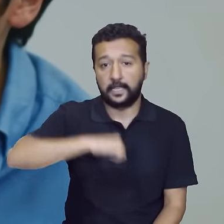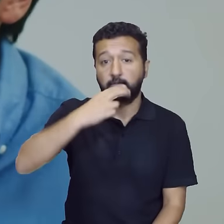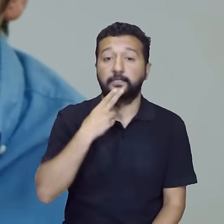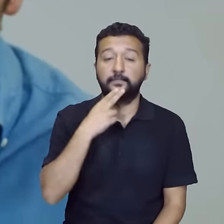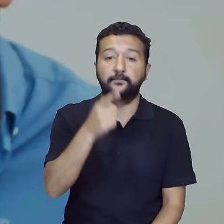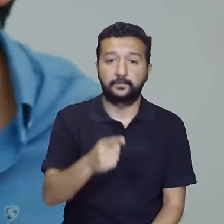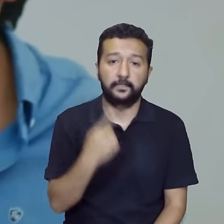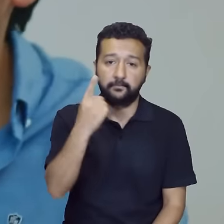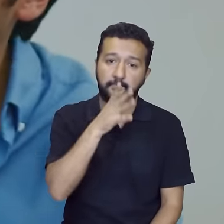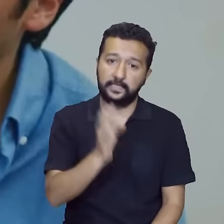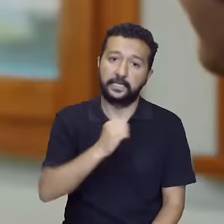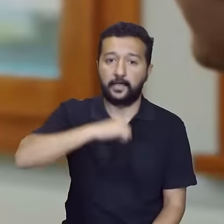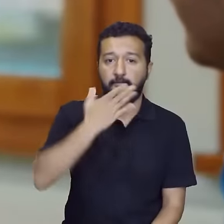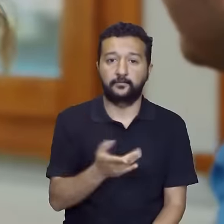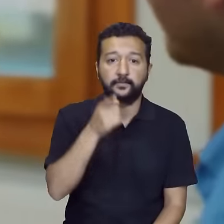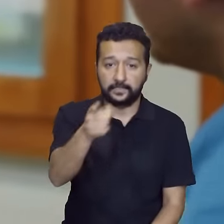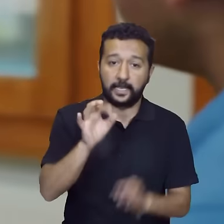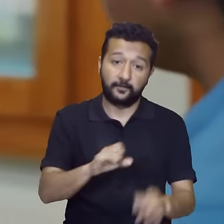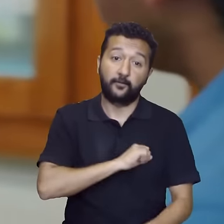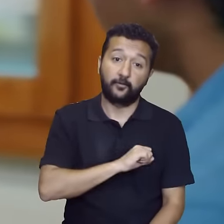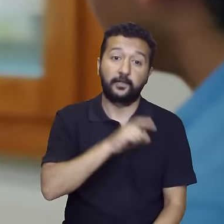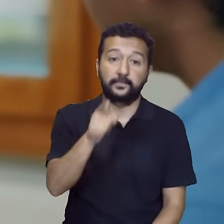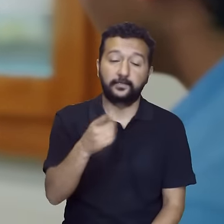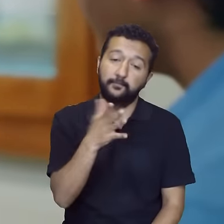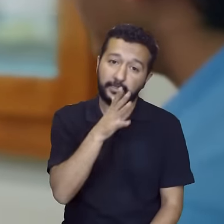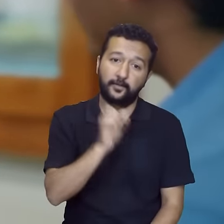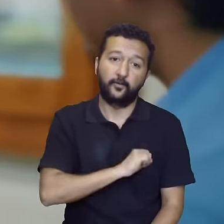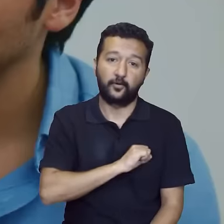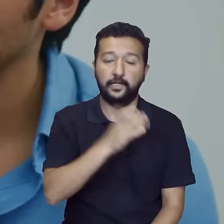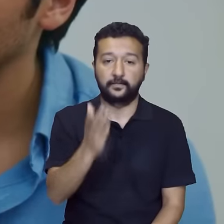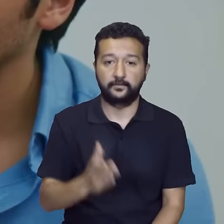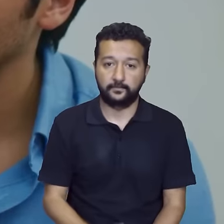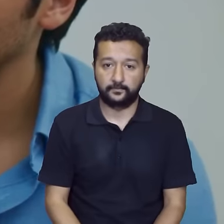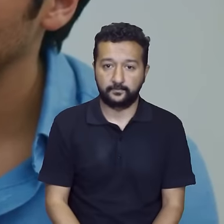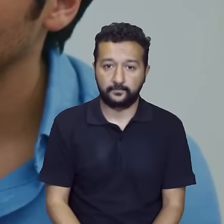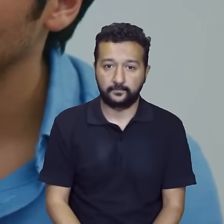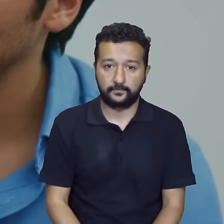Nankörsün kızım sen. Bildiğin nankörsün. Sen de korkaksın. Bildiğin korkak.